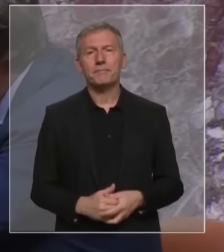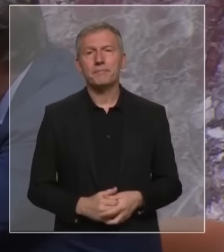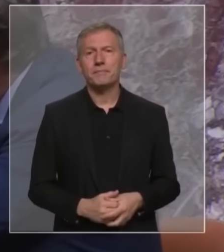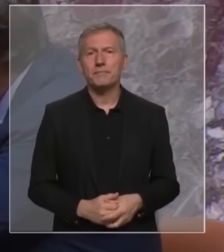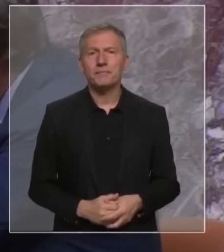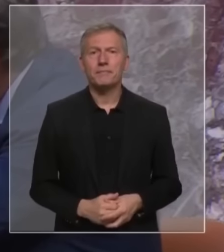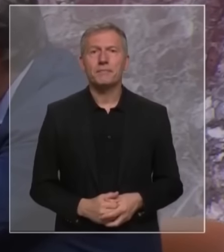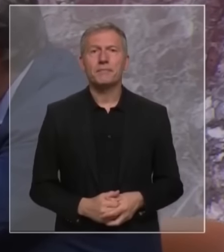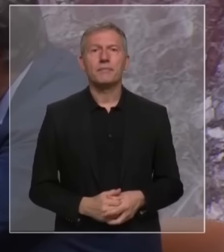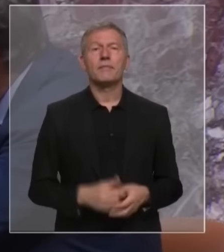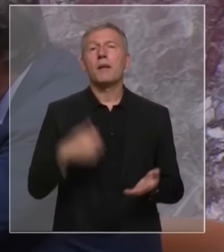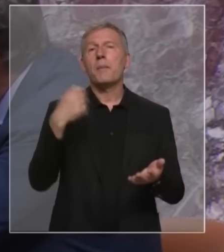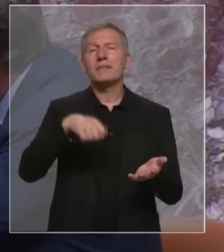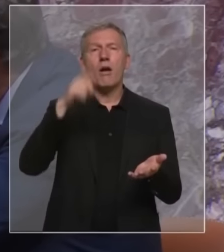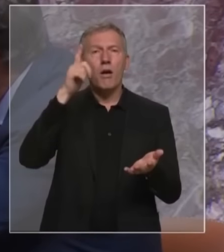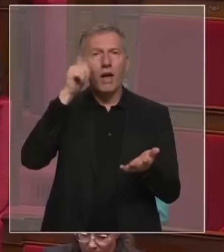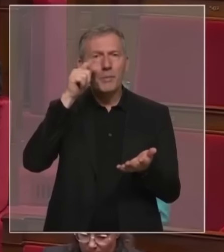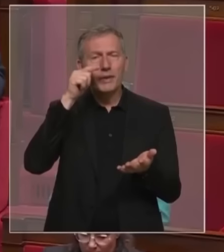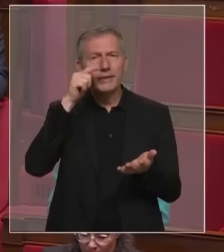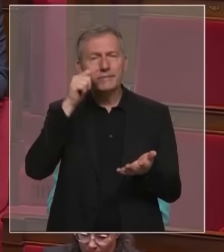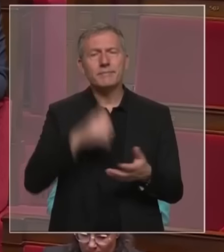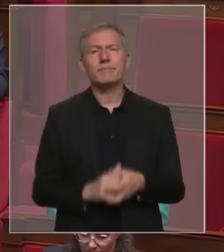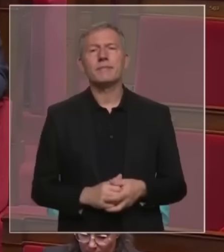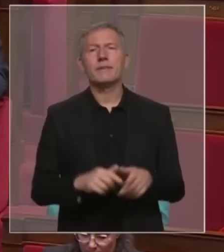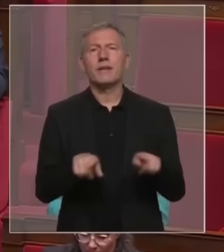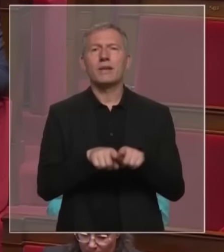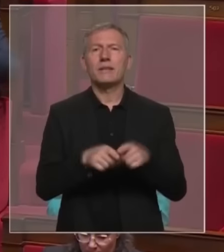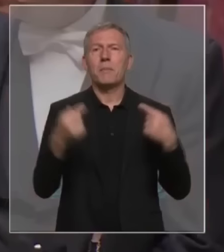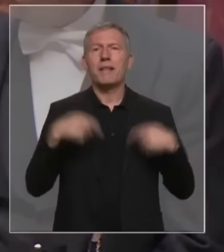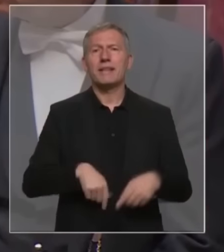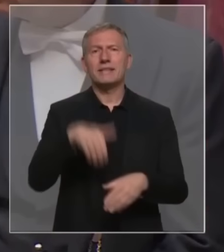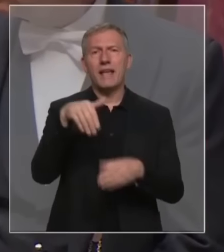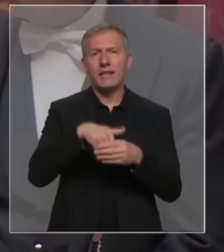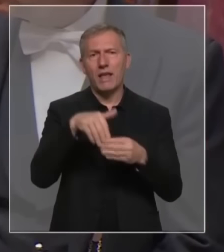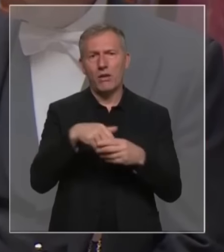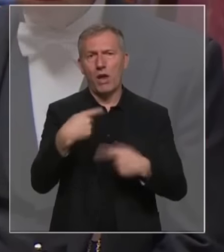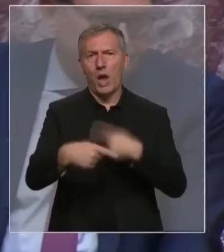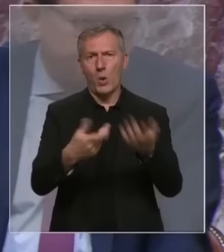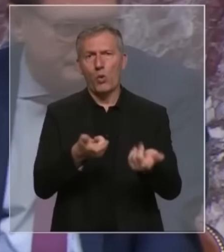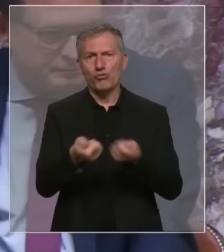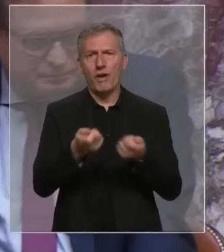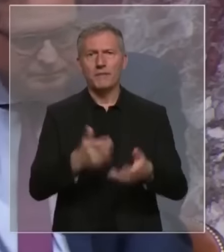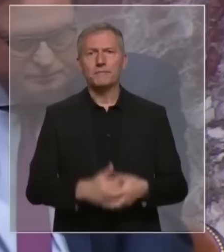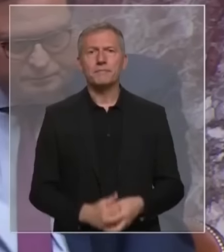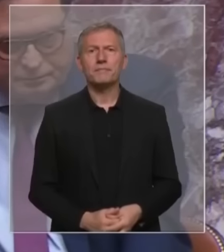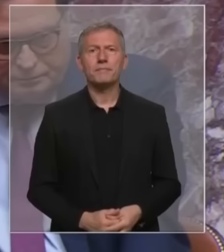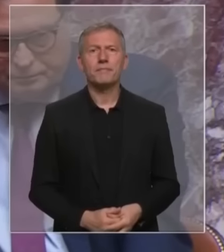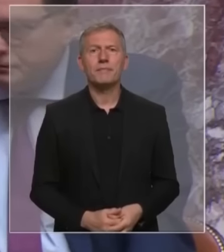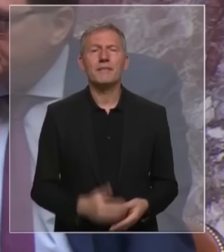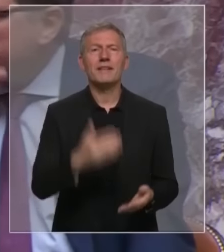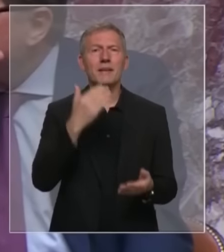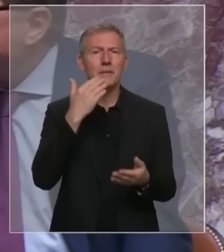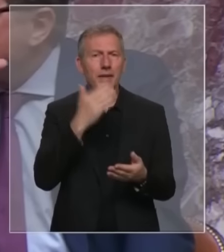République que le Président de la République et le ministre de l'Intérieur sont en train de conduire je vous